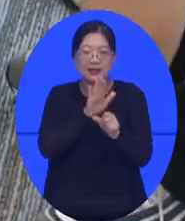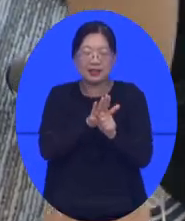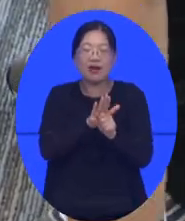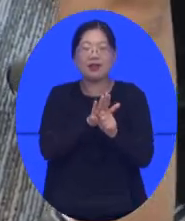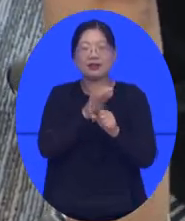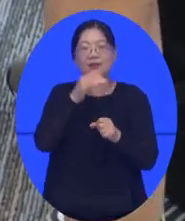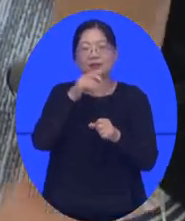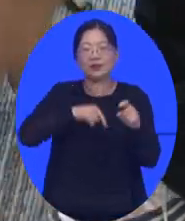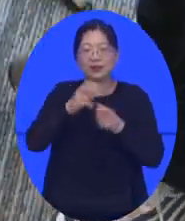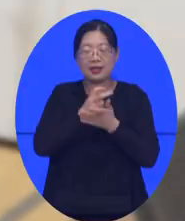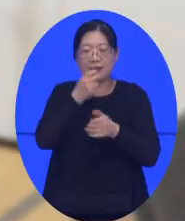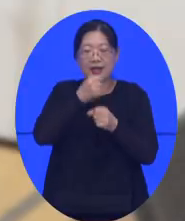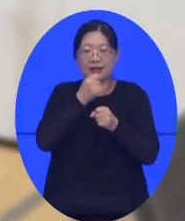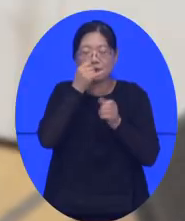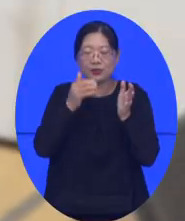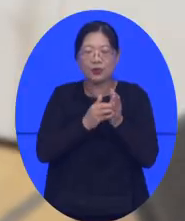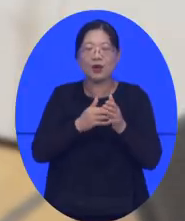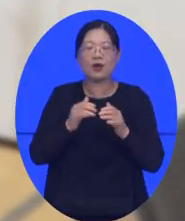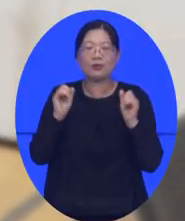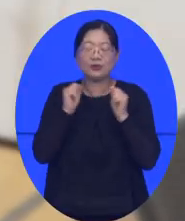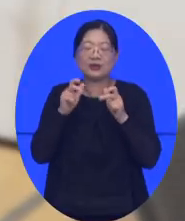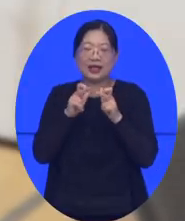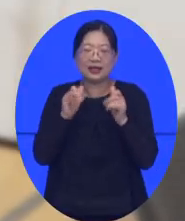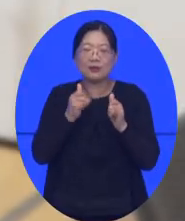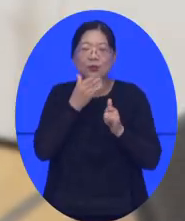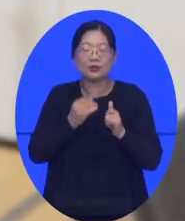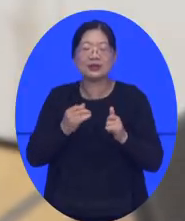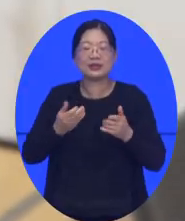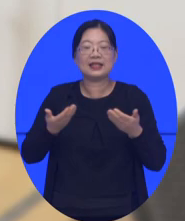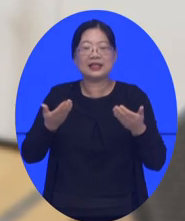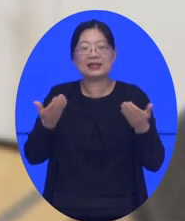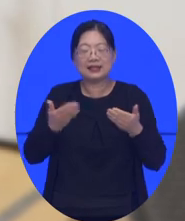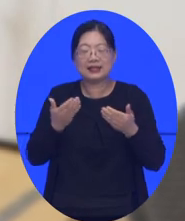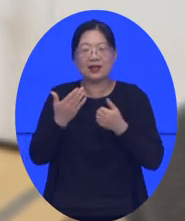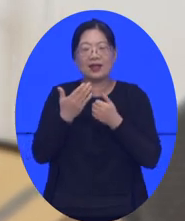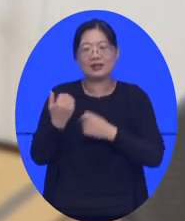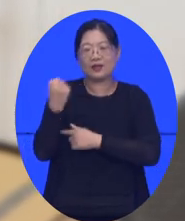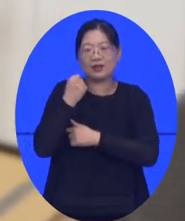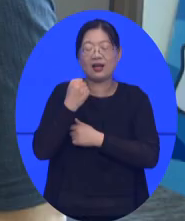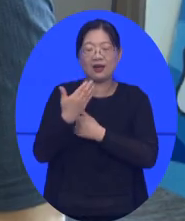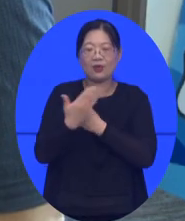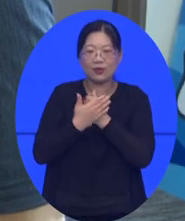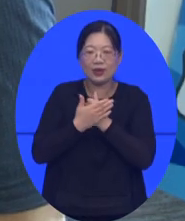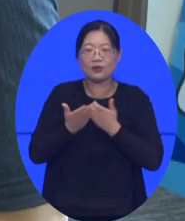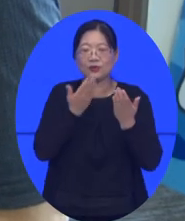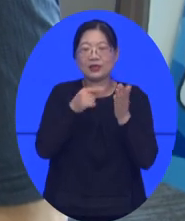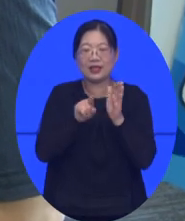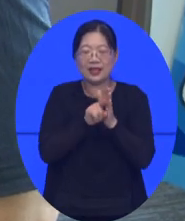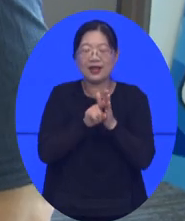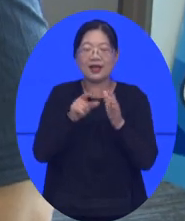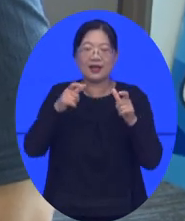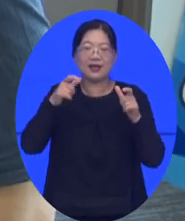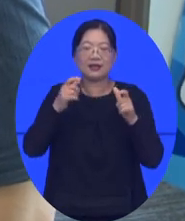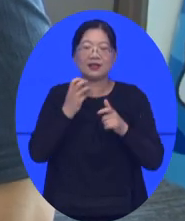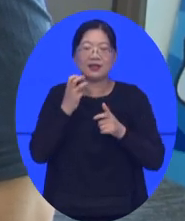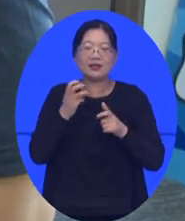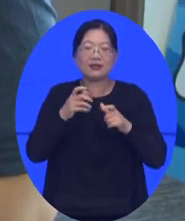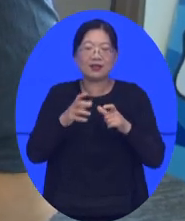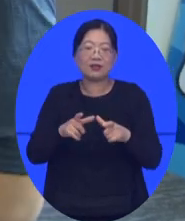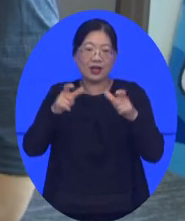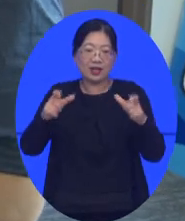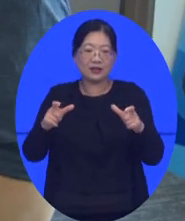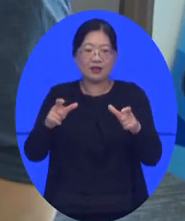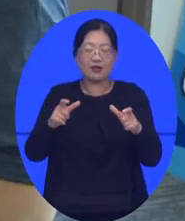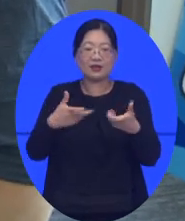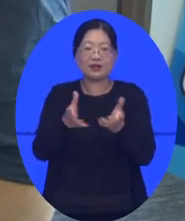모델을 개발, 보급하고 북부 장애인 복지 종사자의 역량 강화를 위한 교육 지원 등 광역기관으로서 역할을